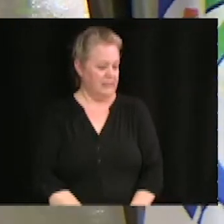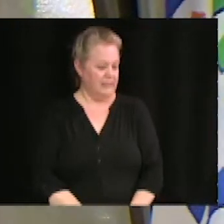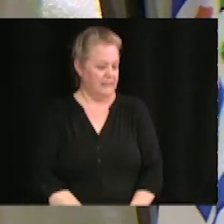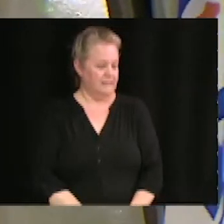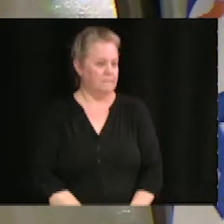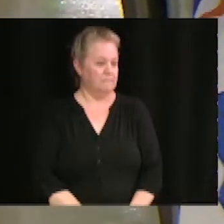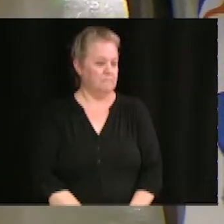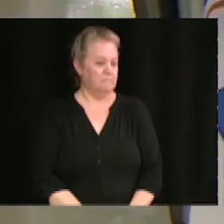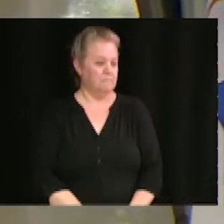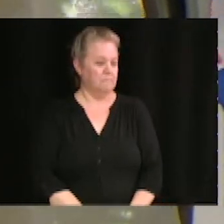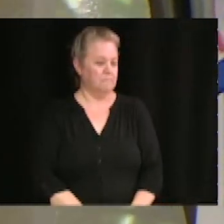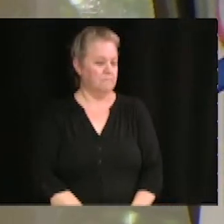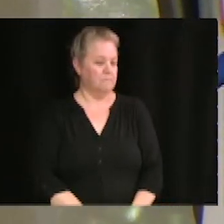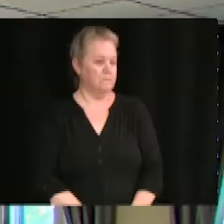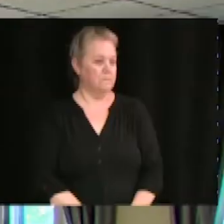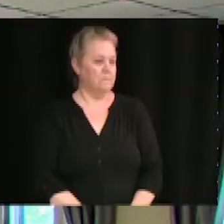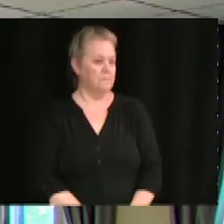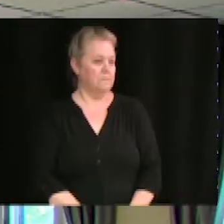Ben oui.